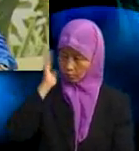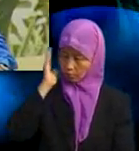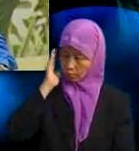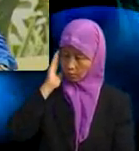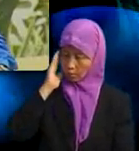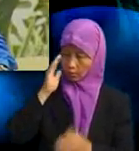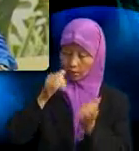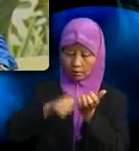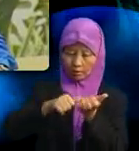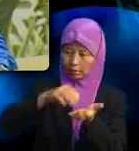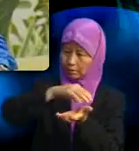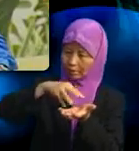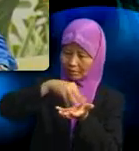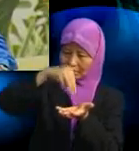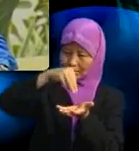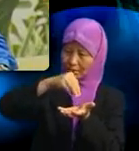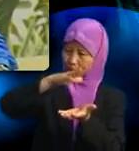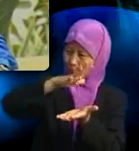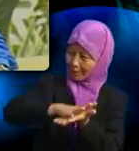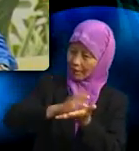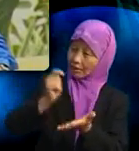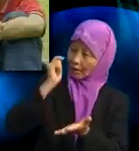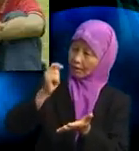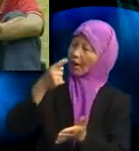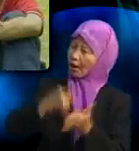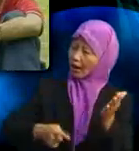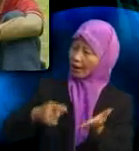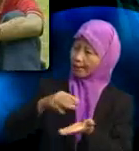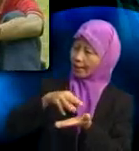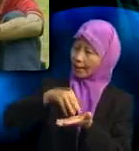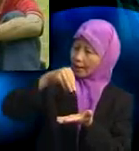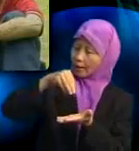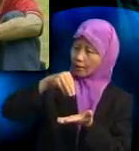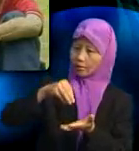Intan, Intan tahu tak apa najis yang Oma pijak tadi tu?